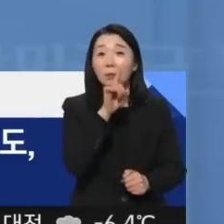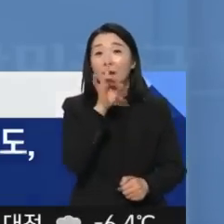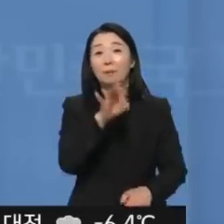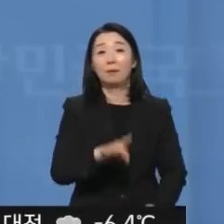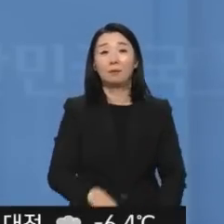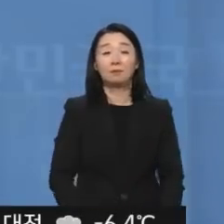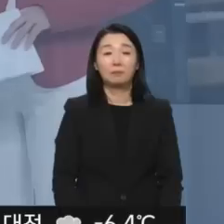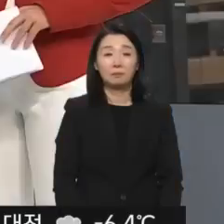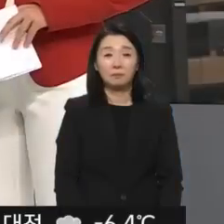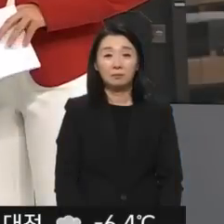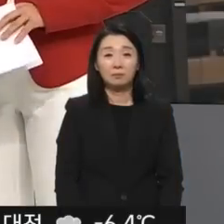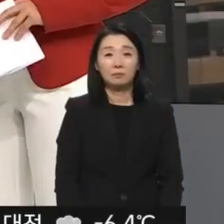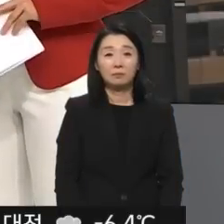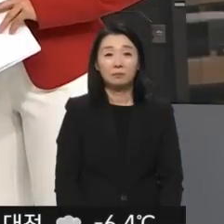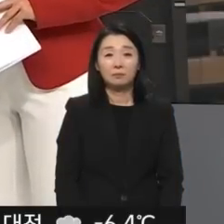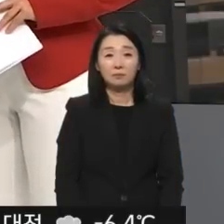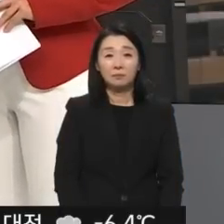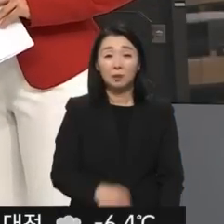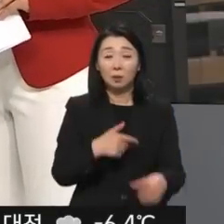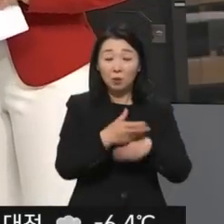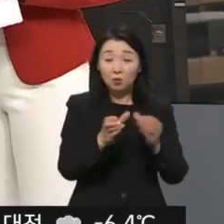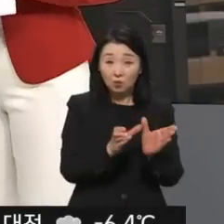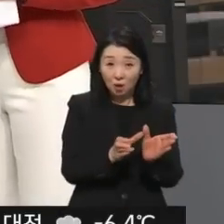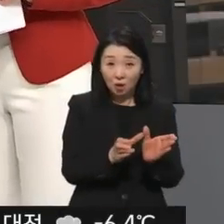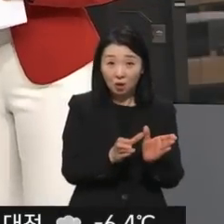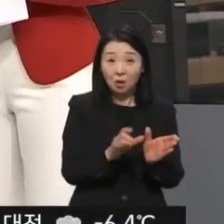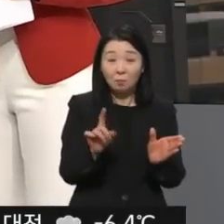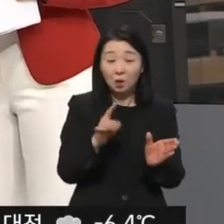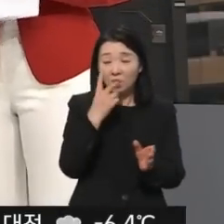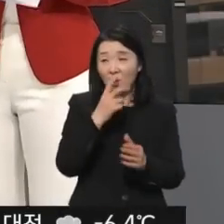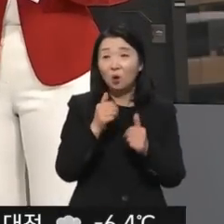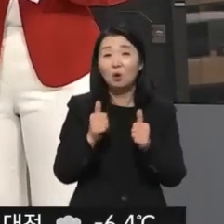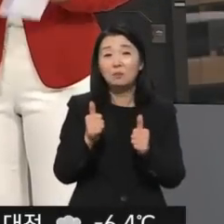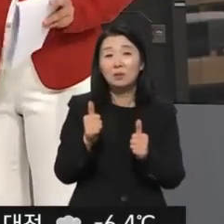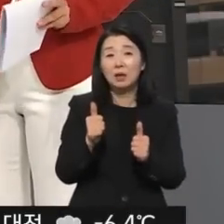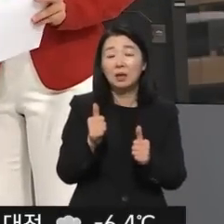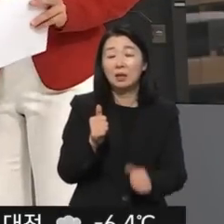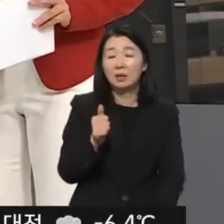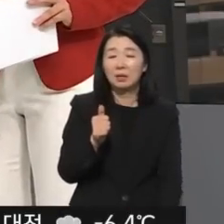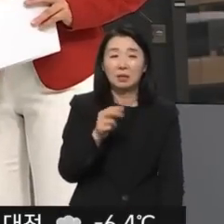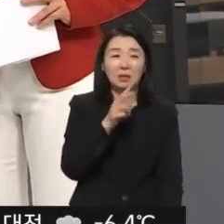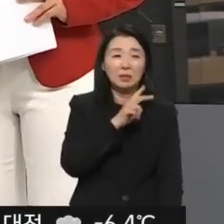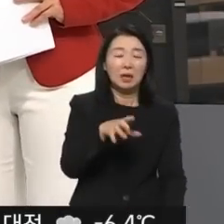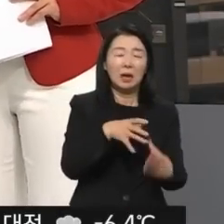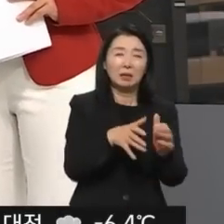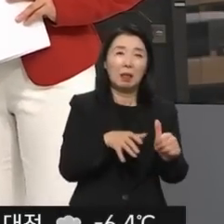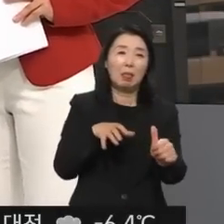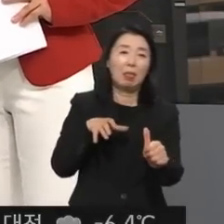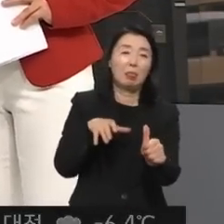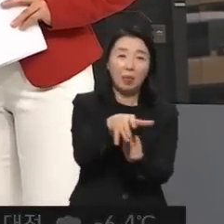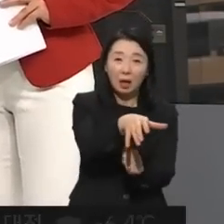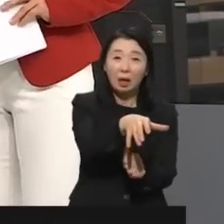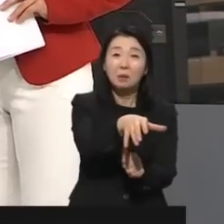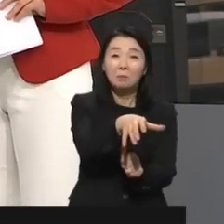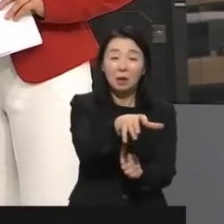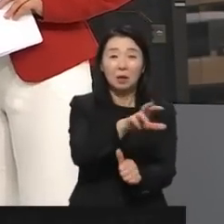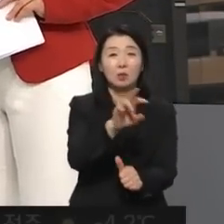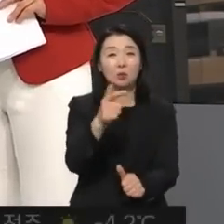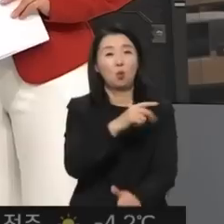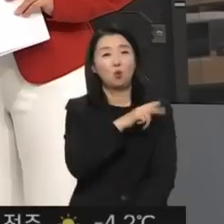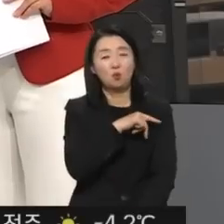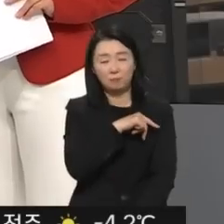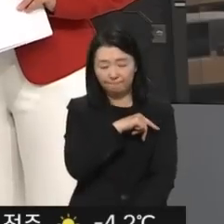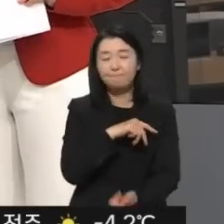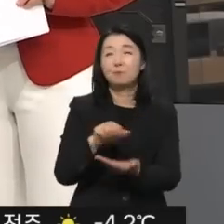됩니다. 네, 민주당은 일단 이 검찰의 야당 탄압이다라는 노 의원의 주장 받아들이고